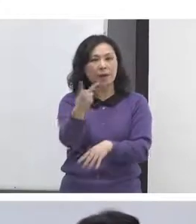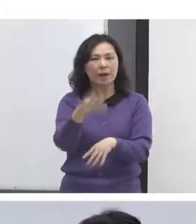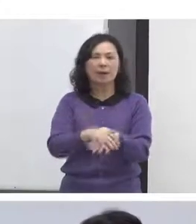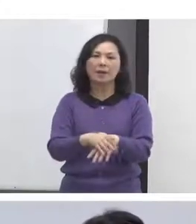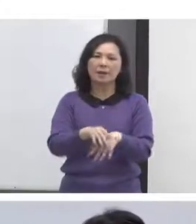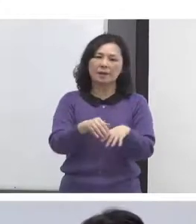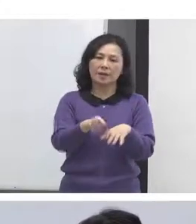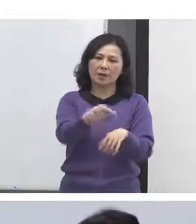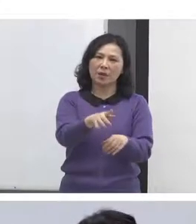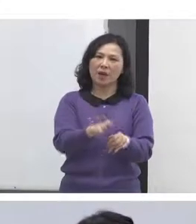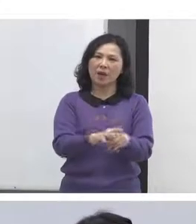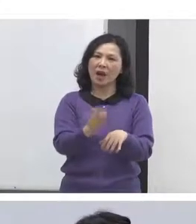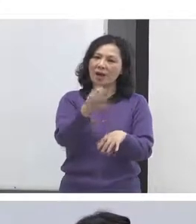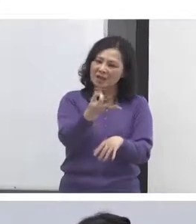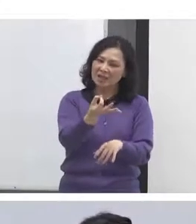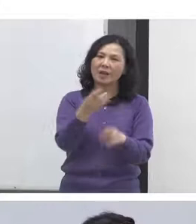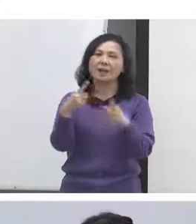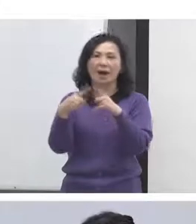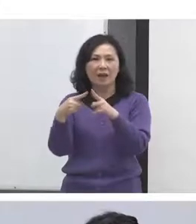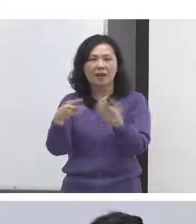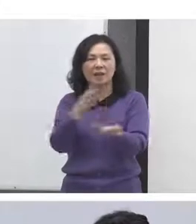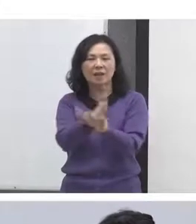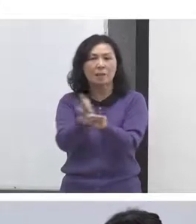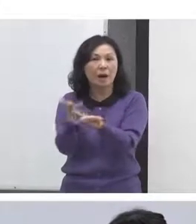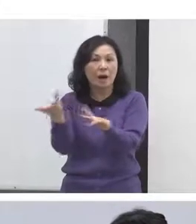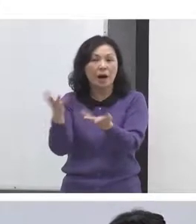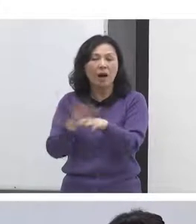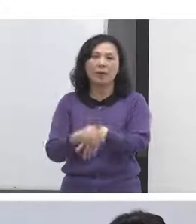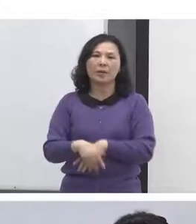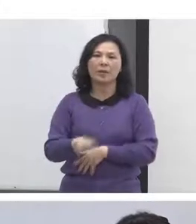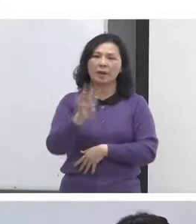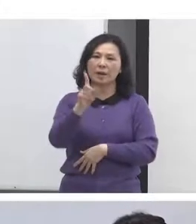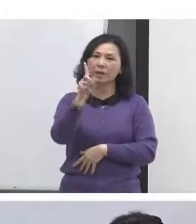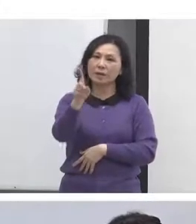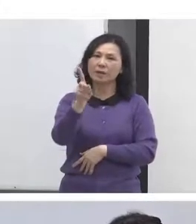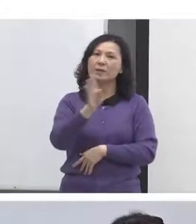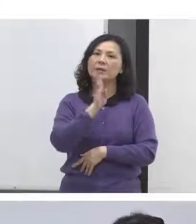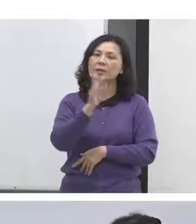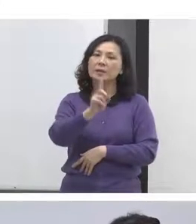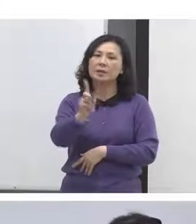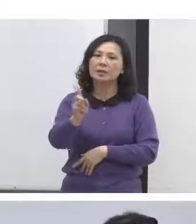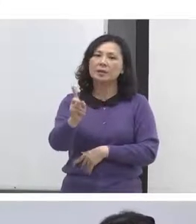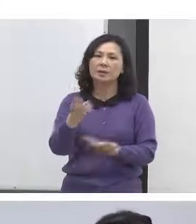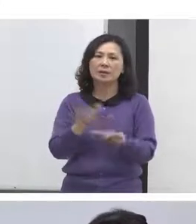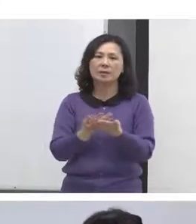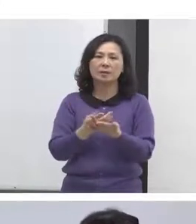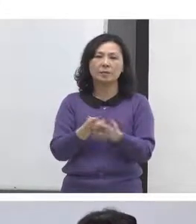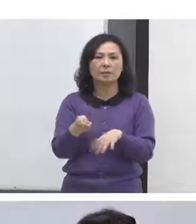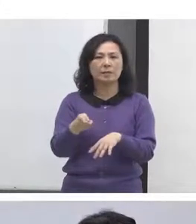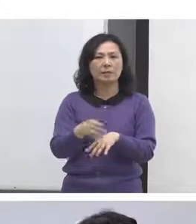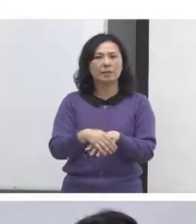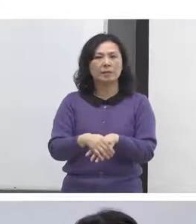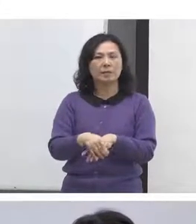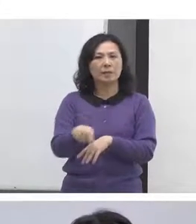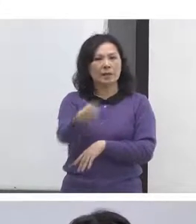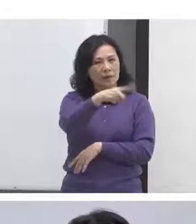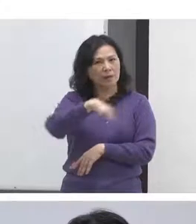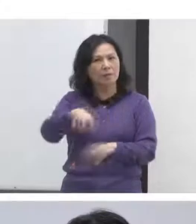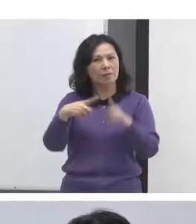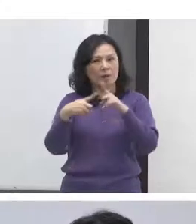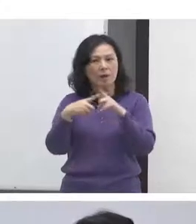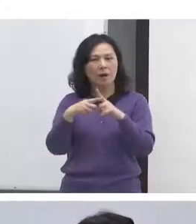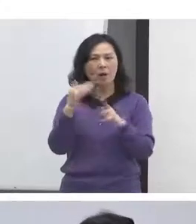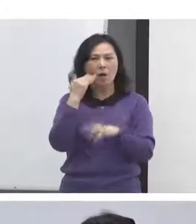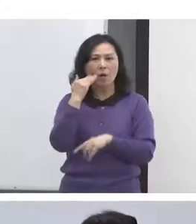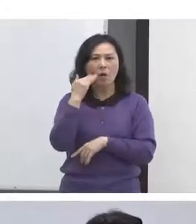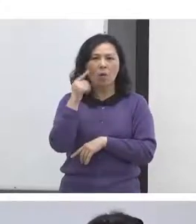哈，那这个有一种资源叫做 symbolic resources， 它其实就是名誉啊、地位啊等等等等，好，那这些人如果他